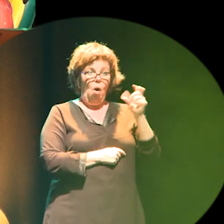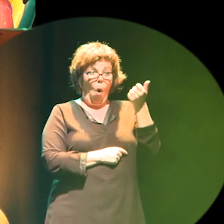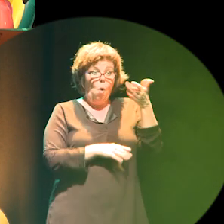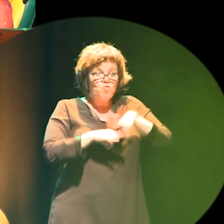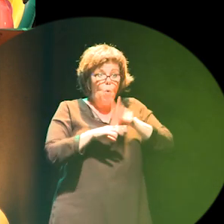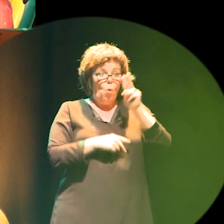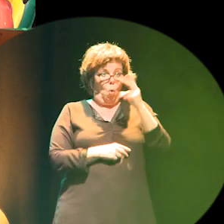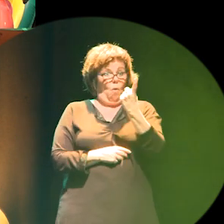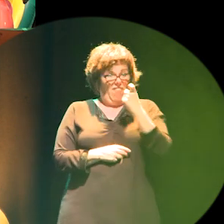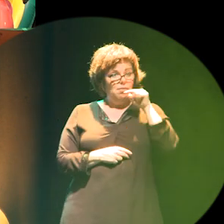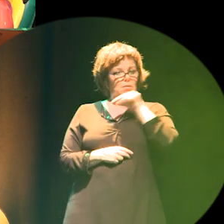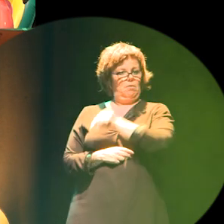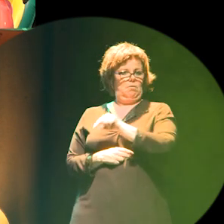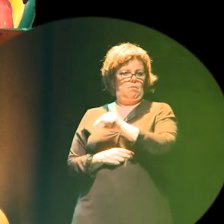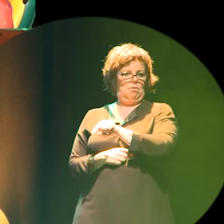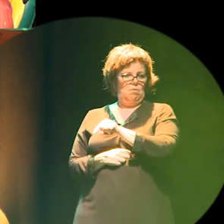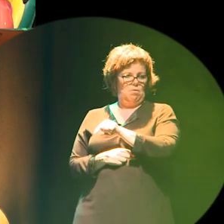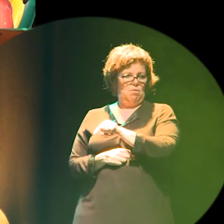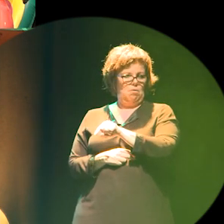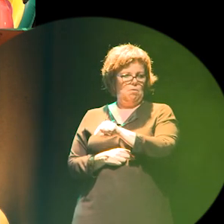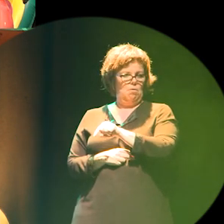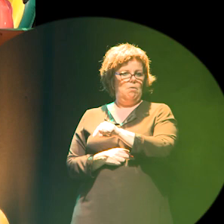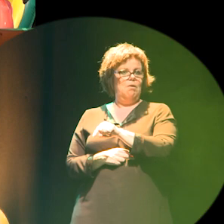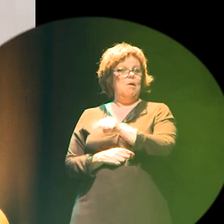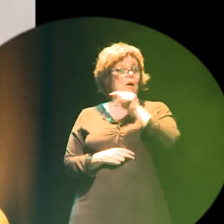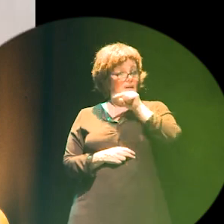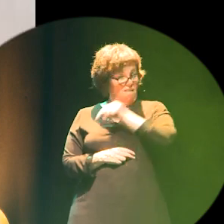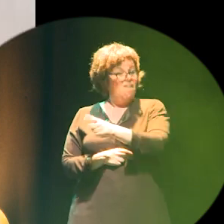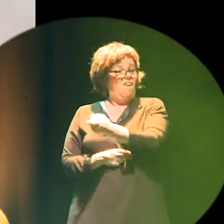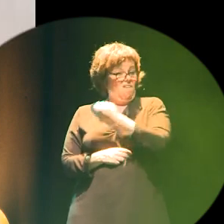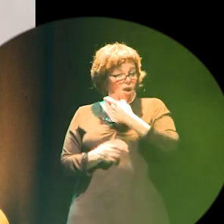Hein. Ça, c'est le phytoplancton.